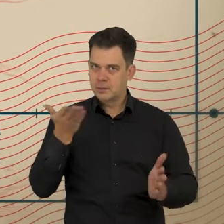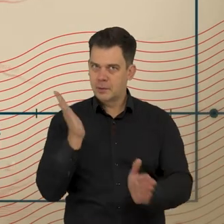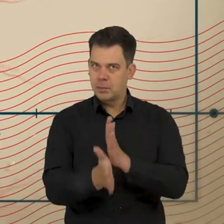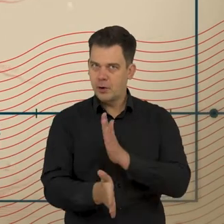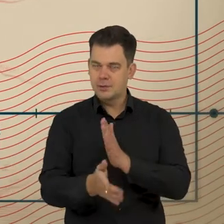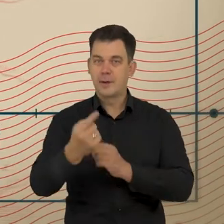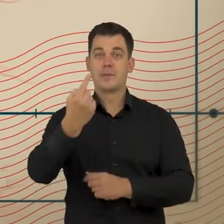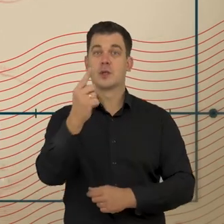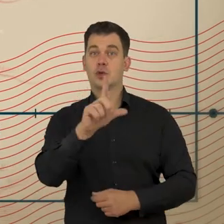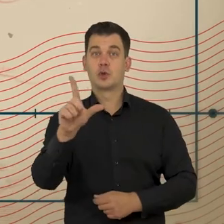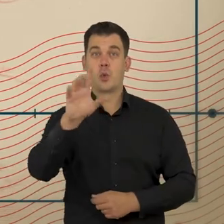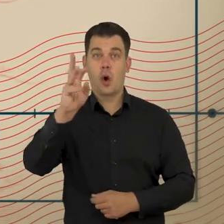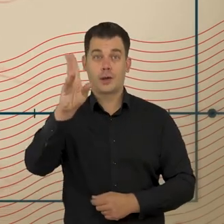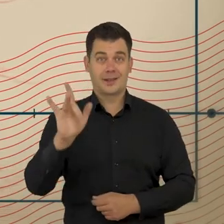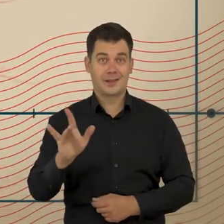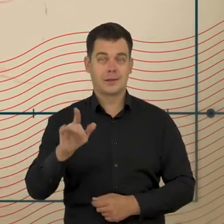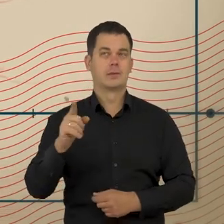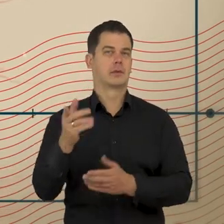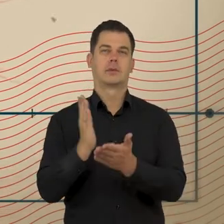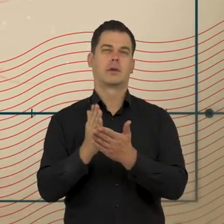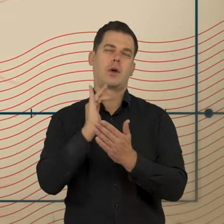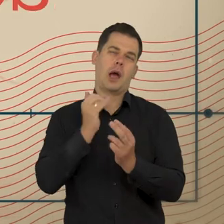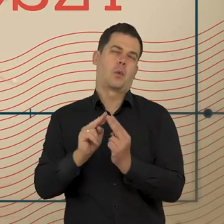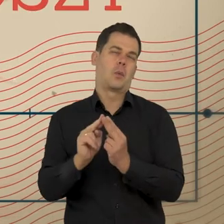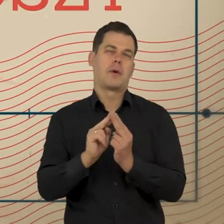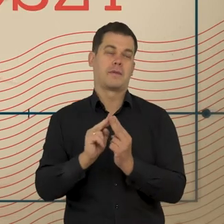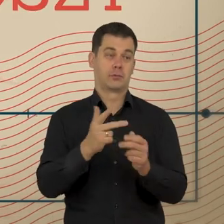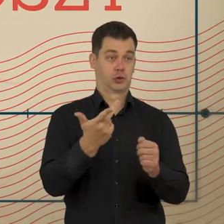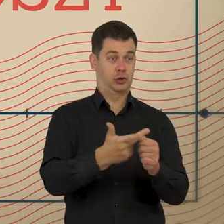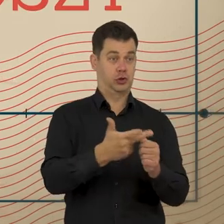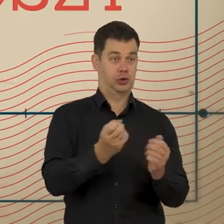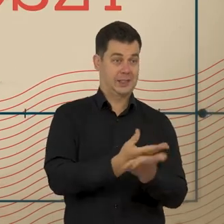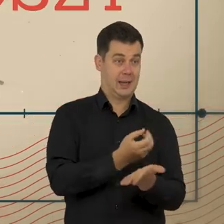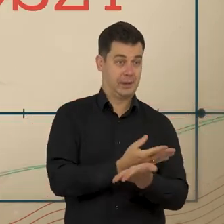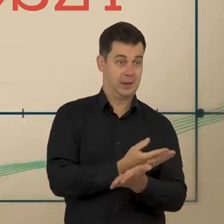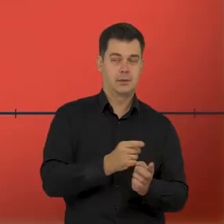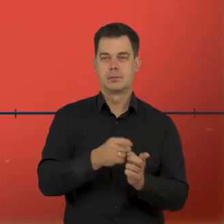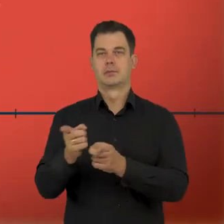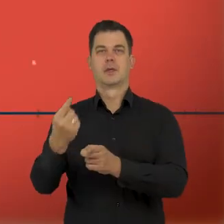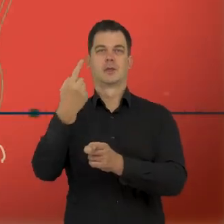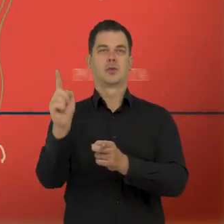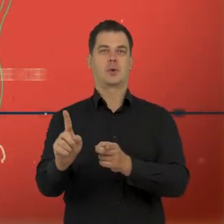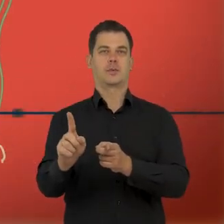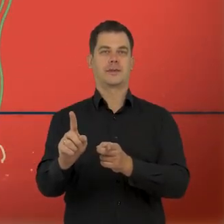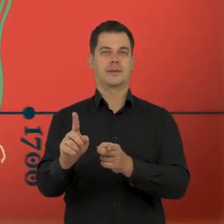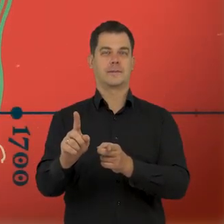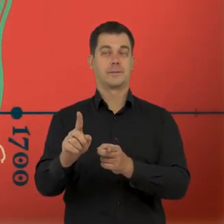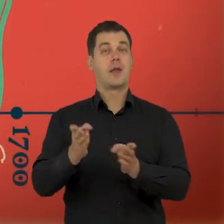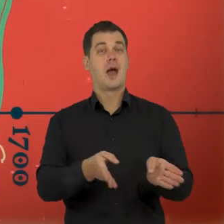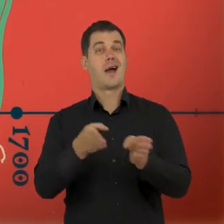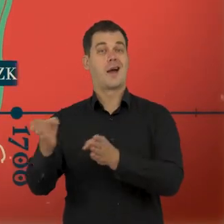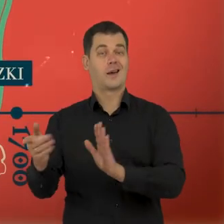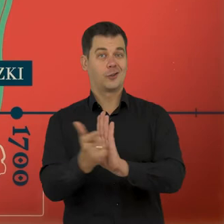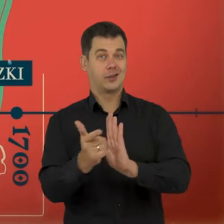jest łatwa. Złoty funkcjonuje jedynie jako jednostka umowna, warta 30 srebrnych groszy. Idźmy